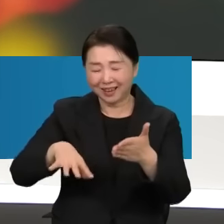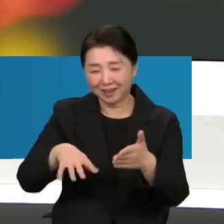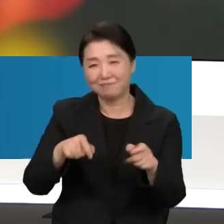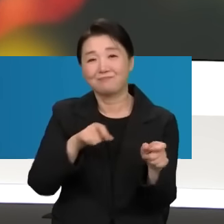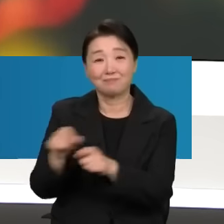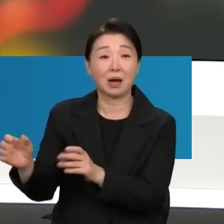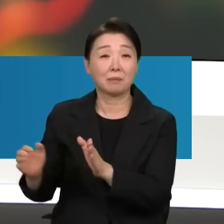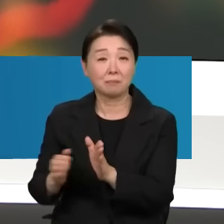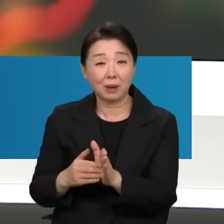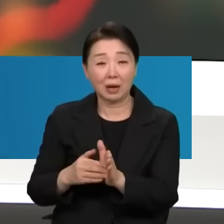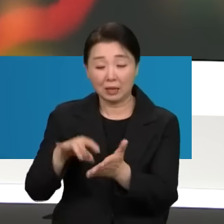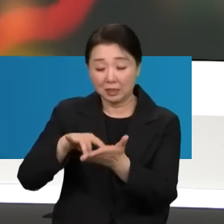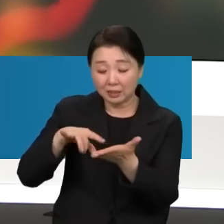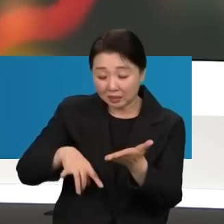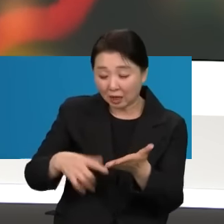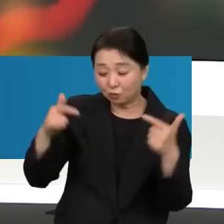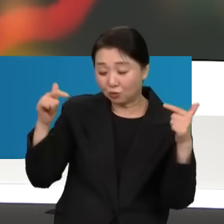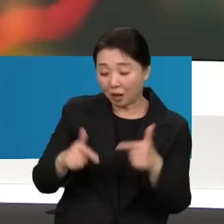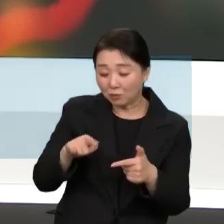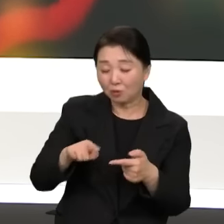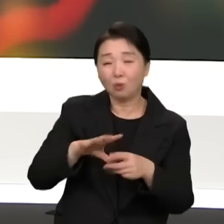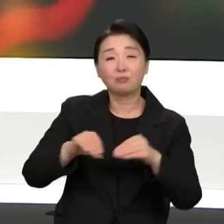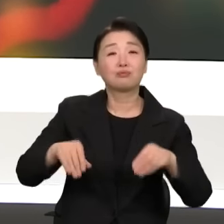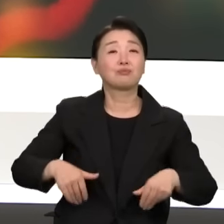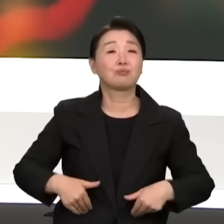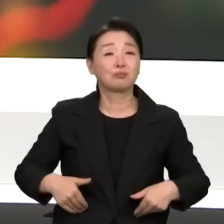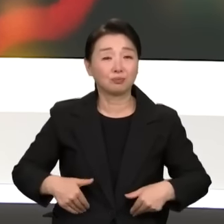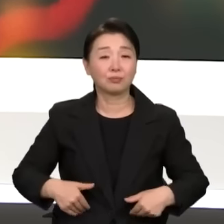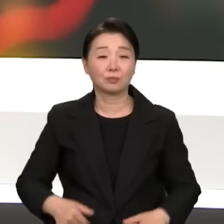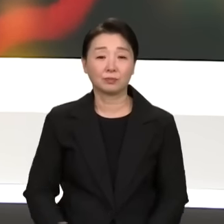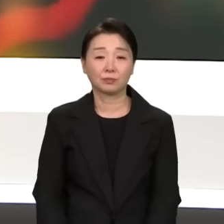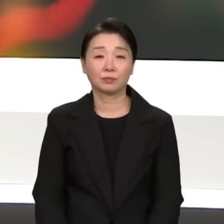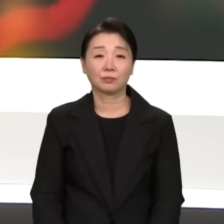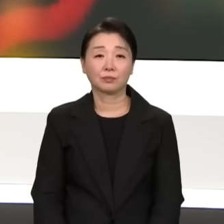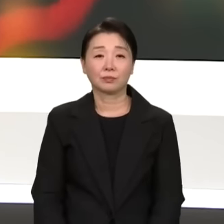셈인데 세수 감소도 풀어야 할 과제입니다 공다정